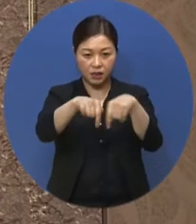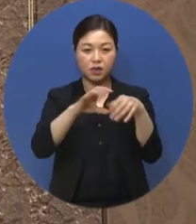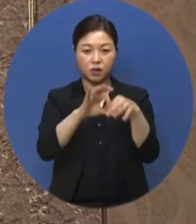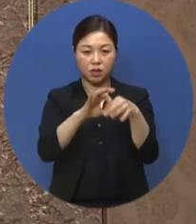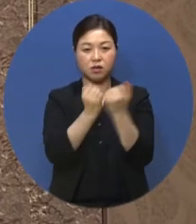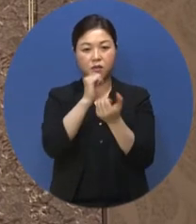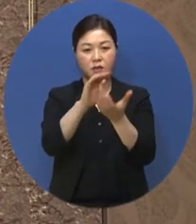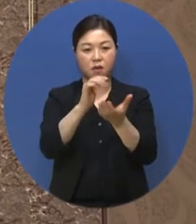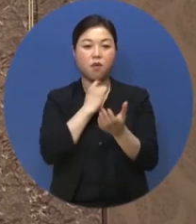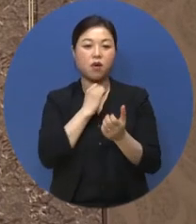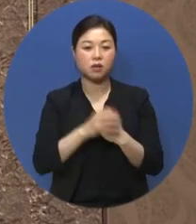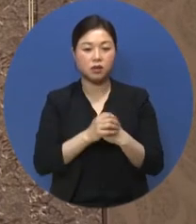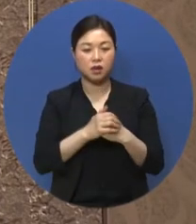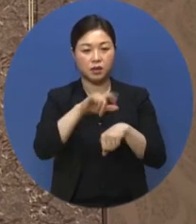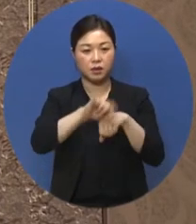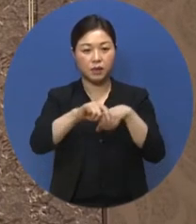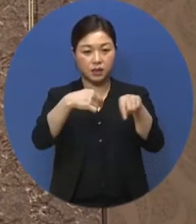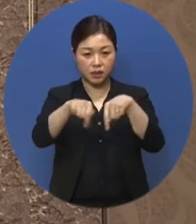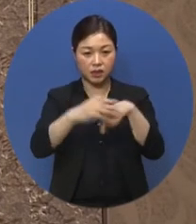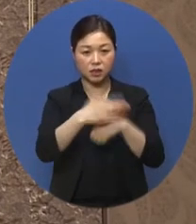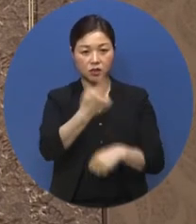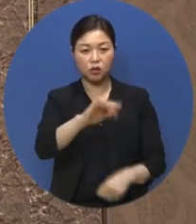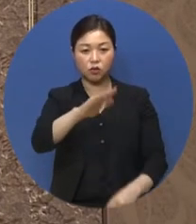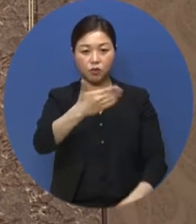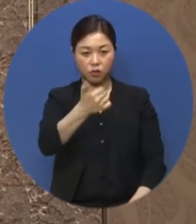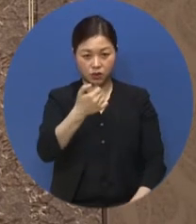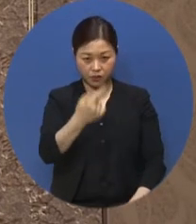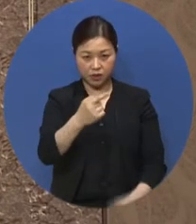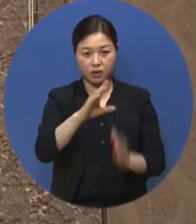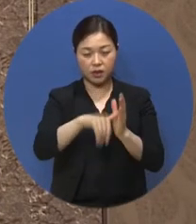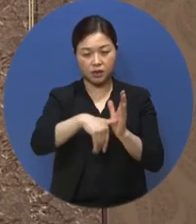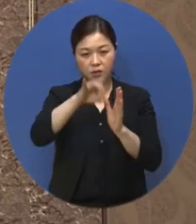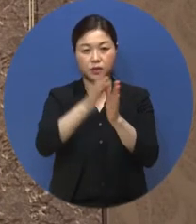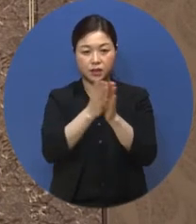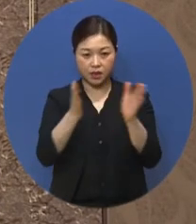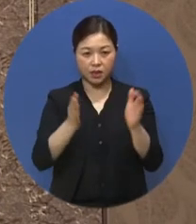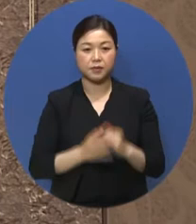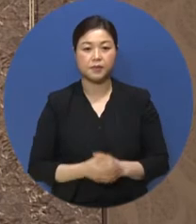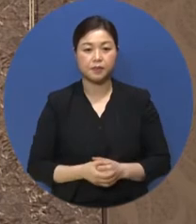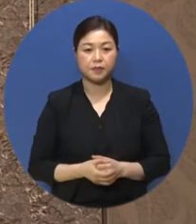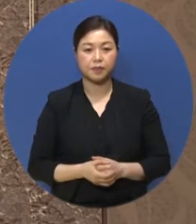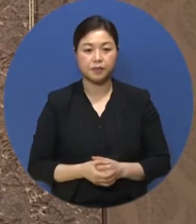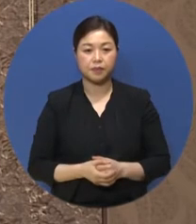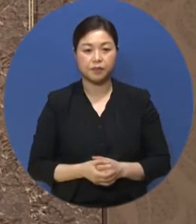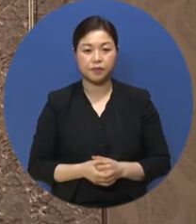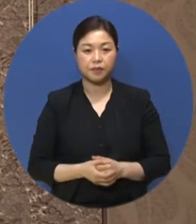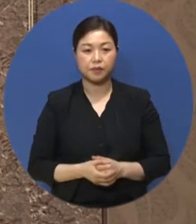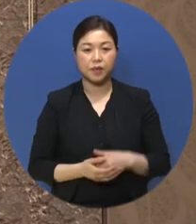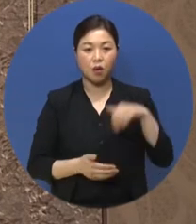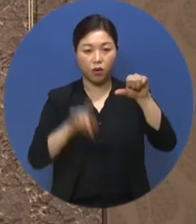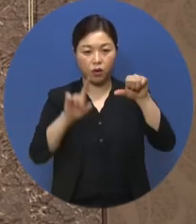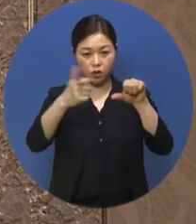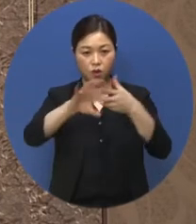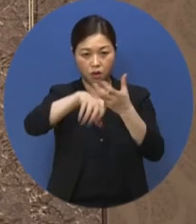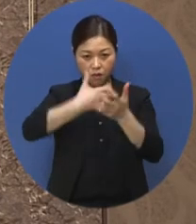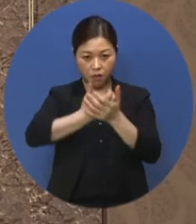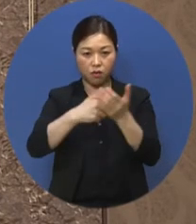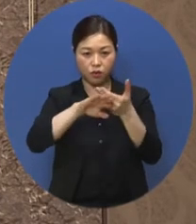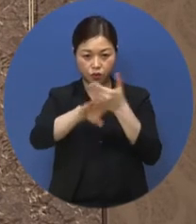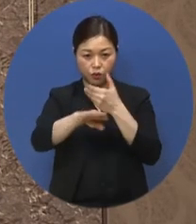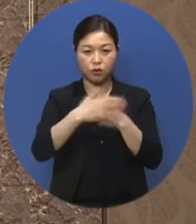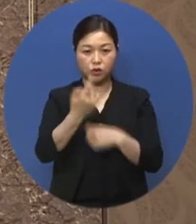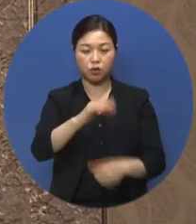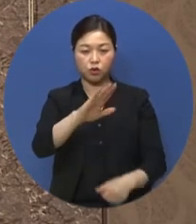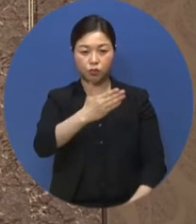그 지방자치는 1951년에 처음 시작을 됐고요. 그다음에 그 5.16 혁명 이후에 그러니까